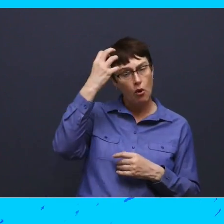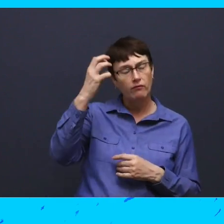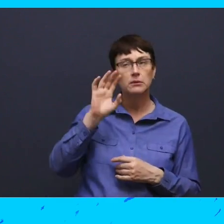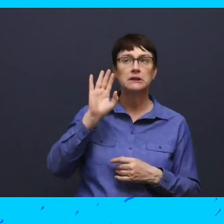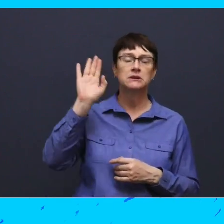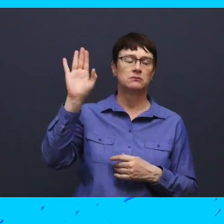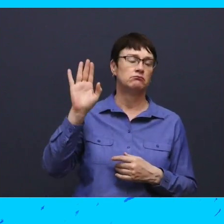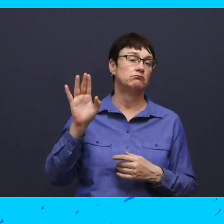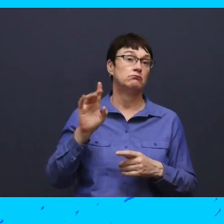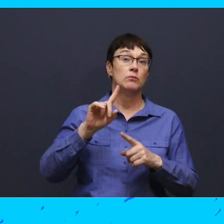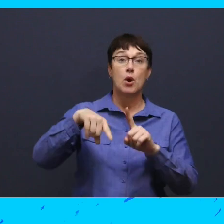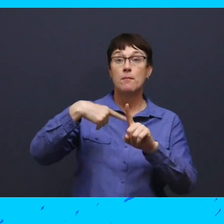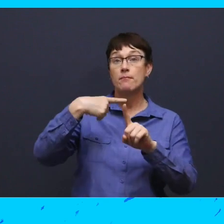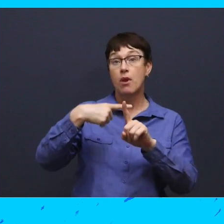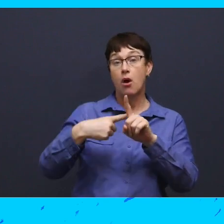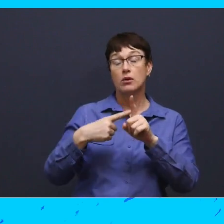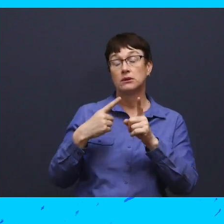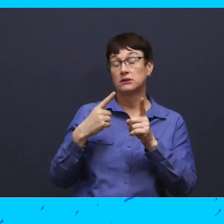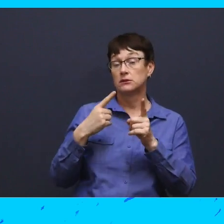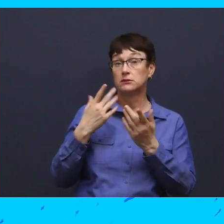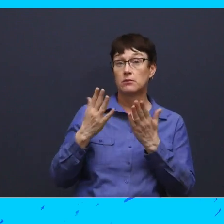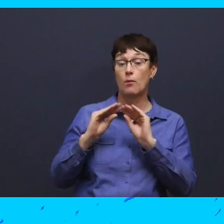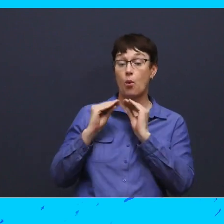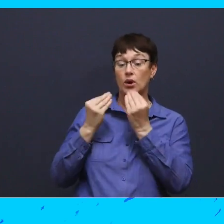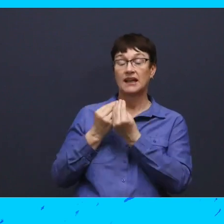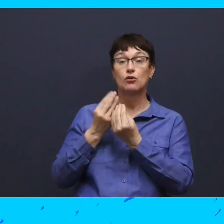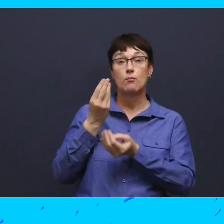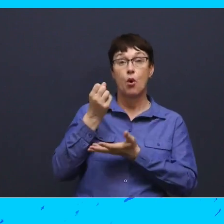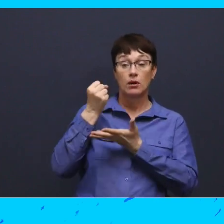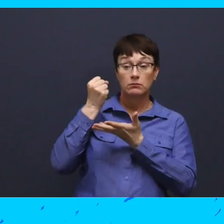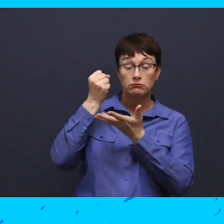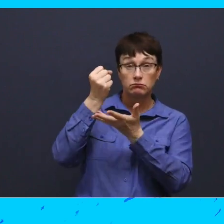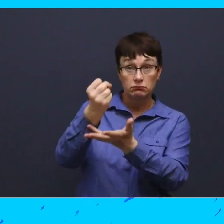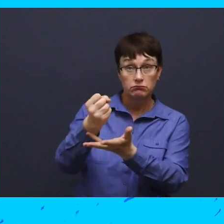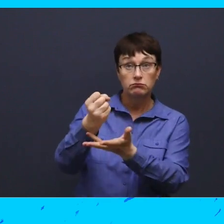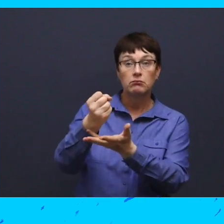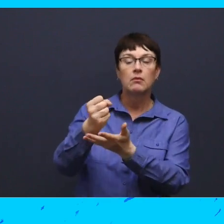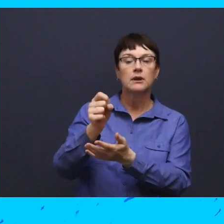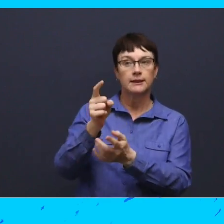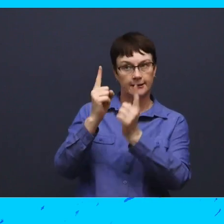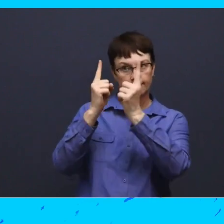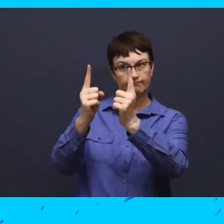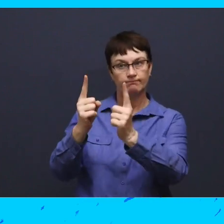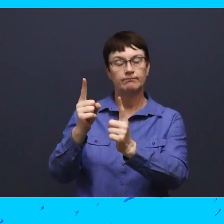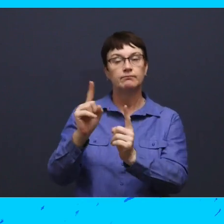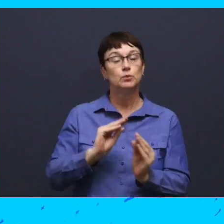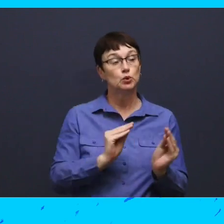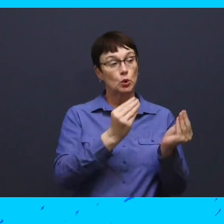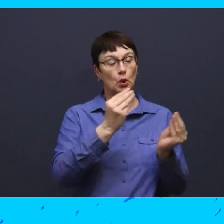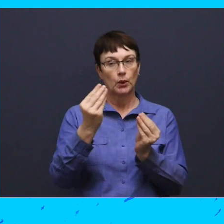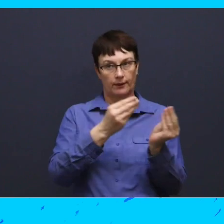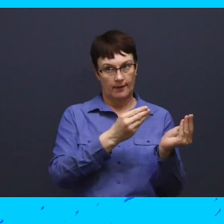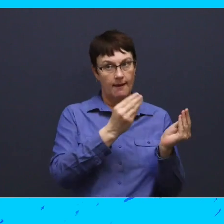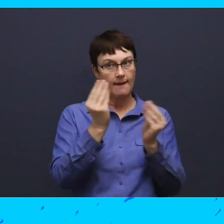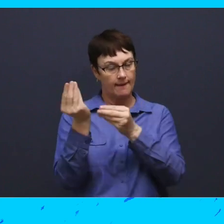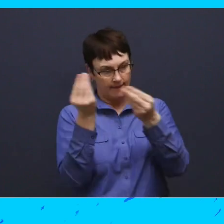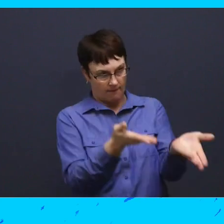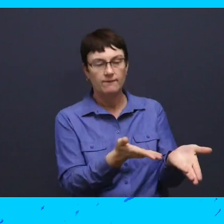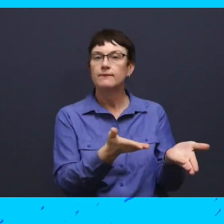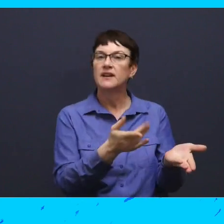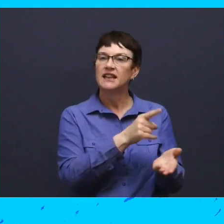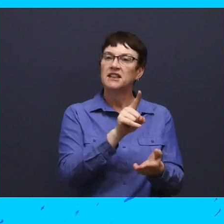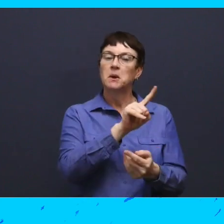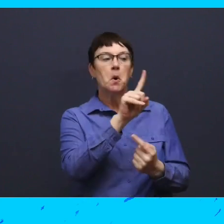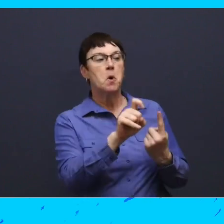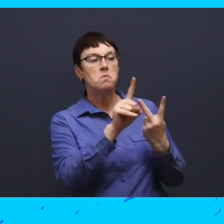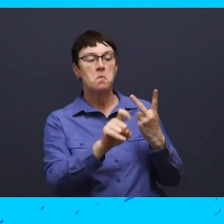les centres pour pouvoir garantir cet accès aux jeunes. Et donc, notre orientation, c'est